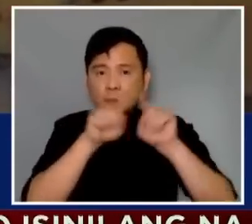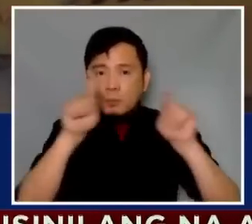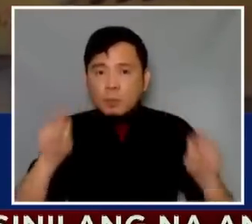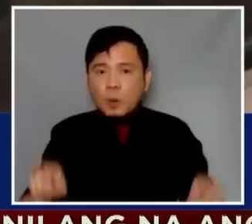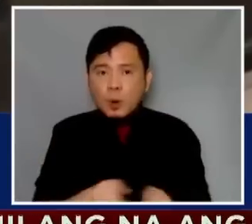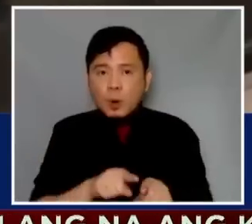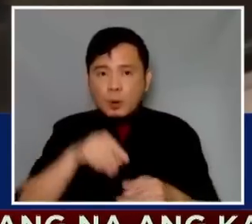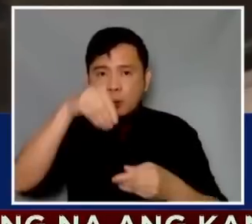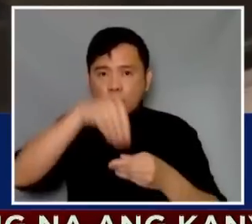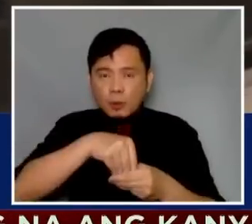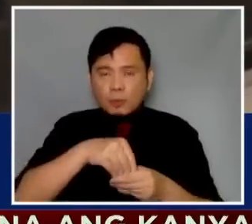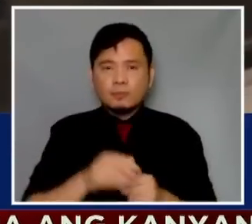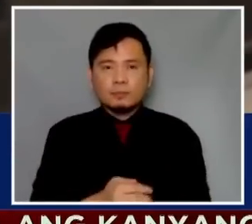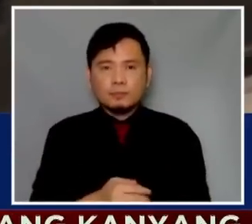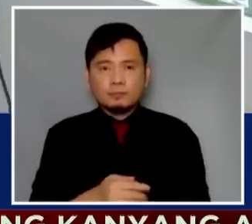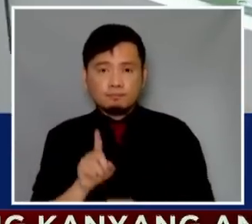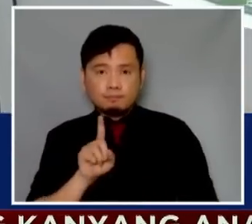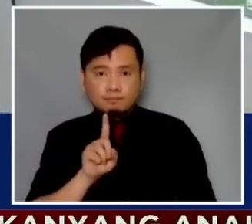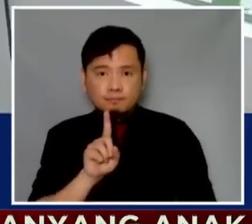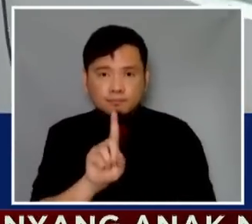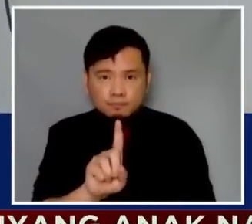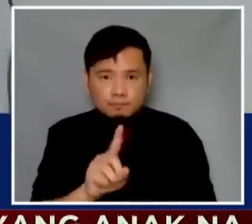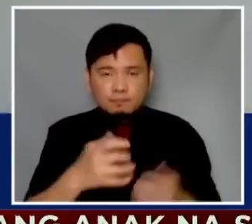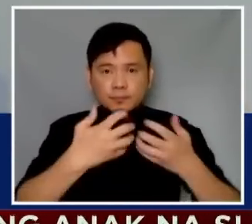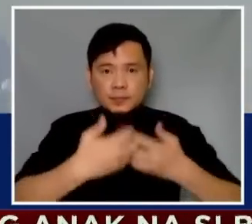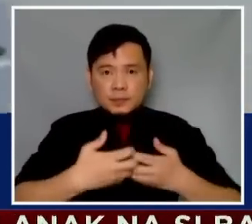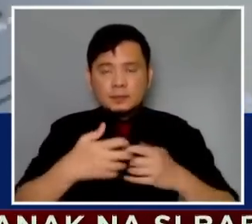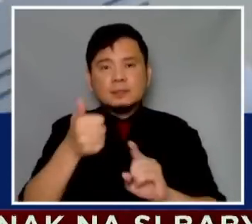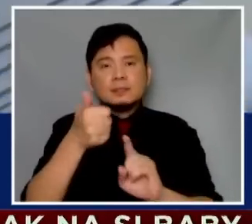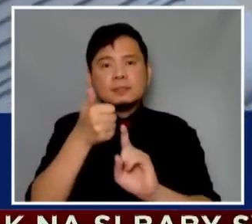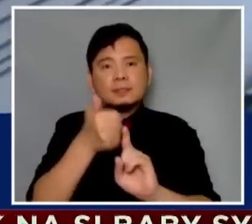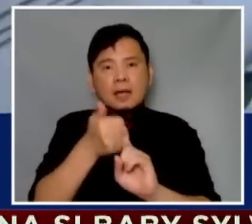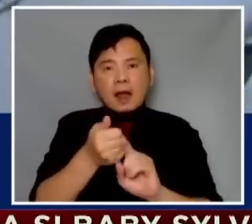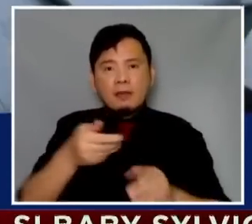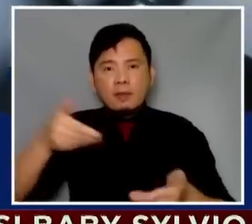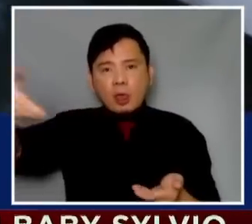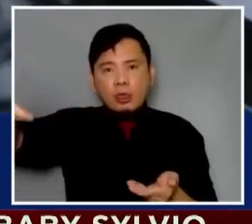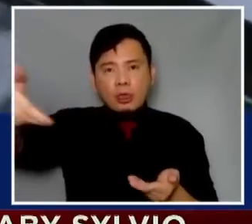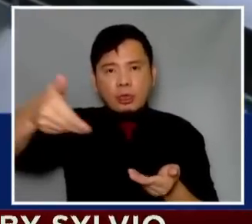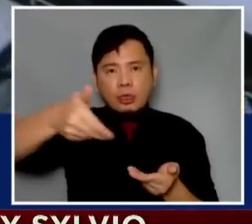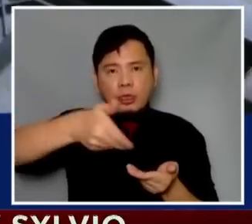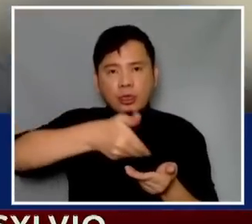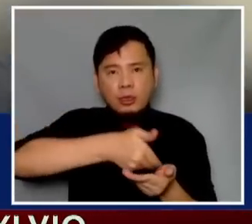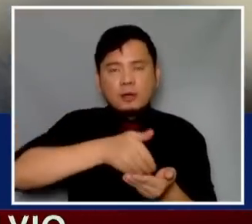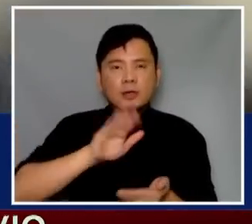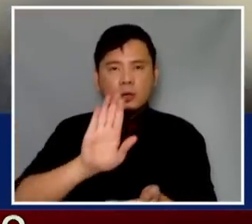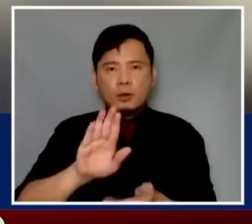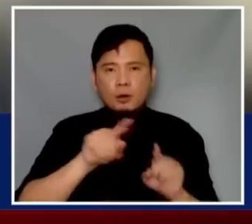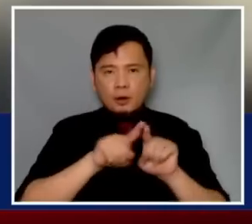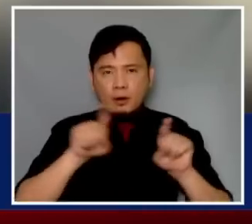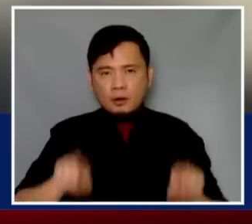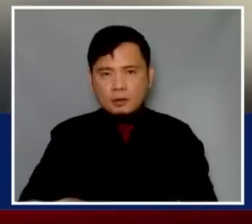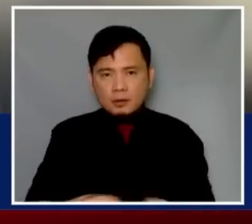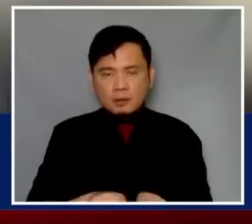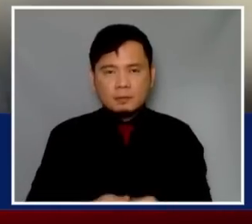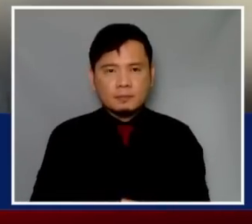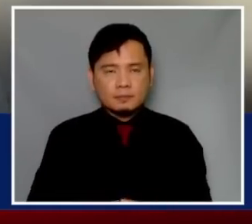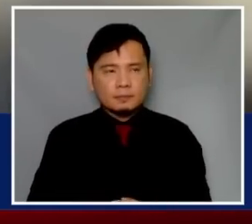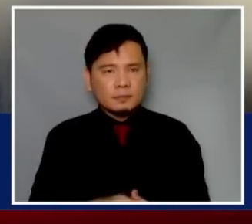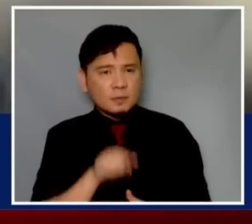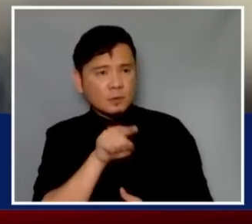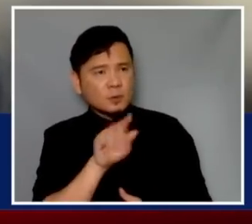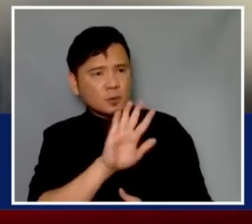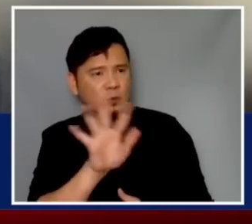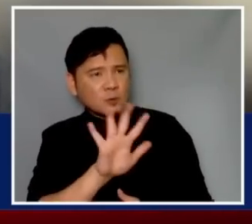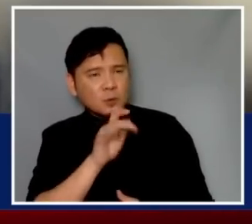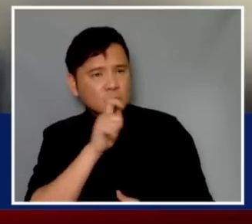vote counting machine. Kayo mismo ang kailangan magpasok sa makina ng inyong balota. Huwag po kayong matatakot at kahit na